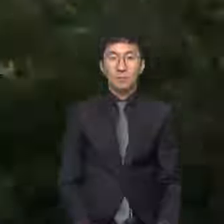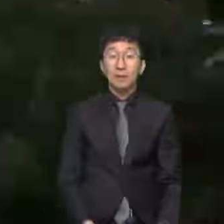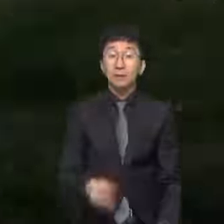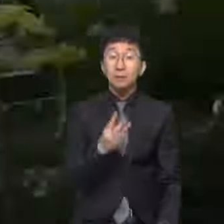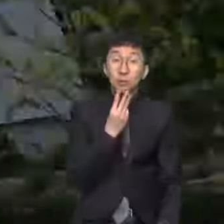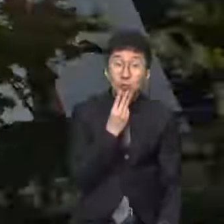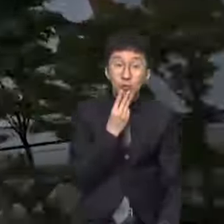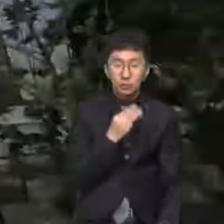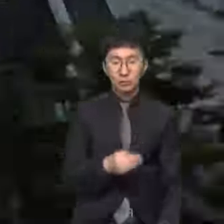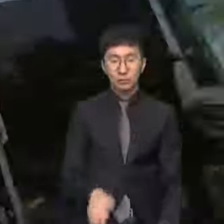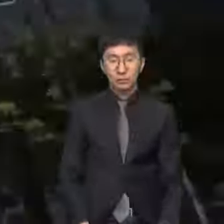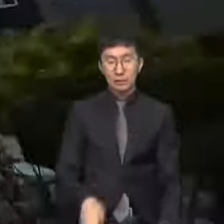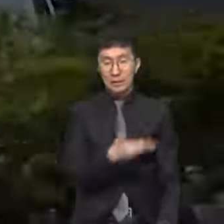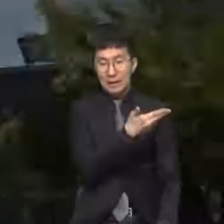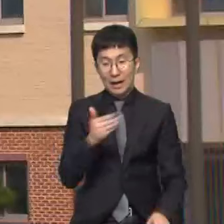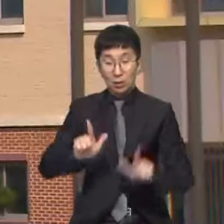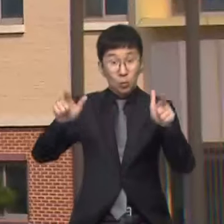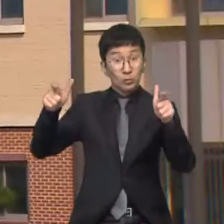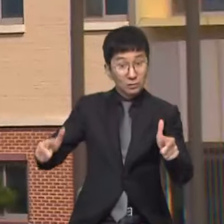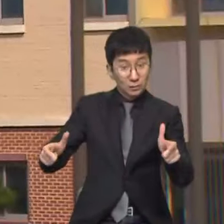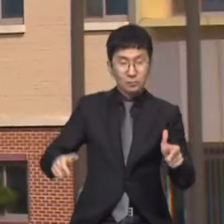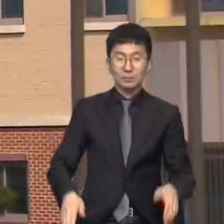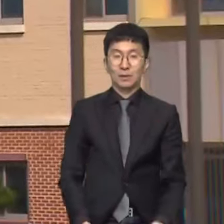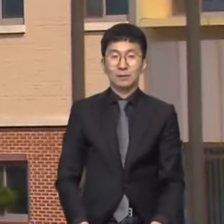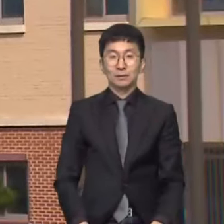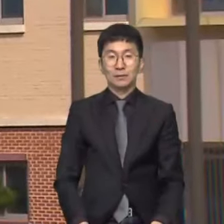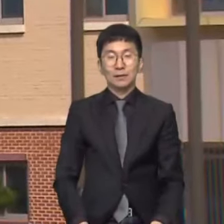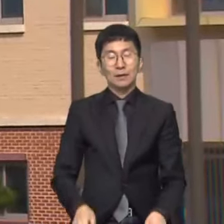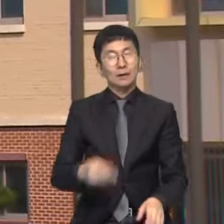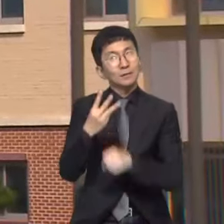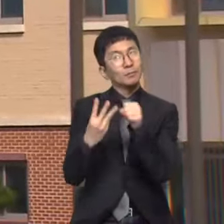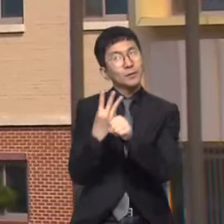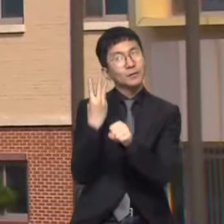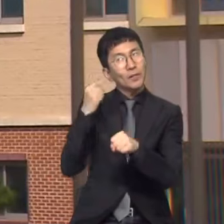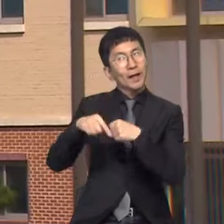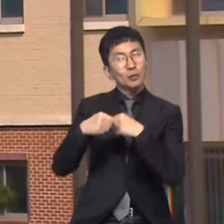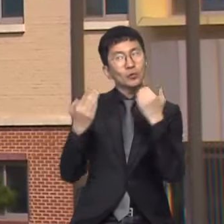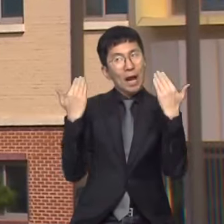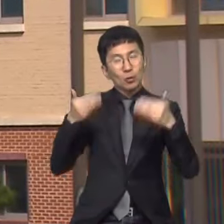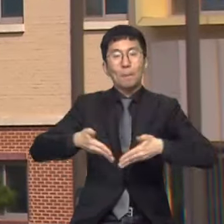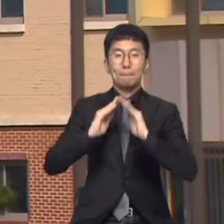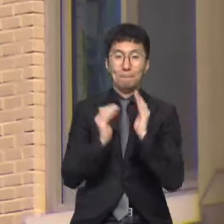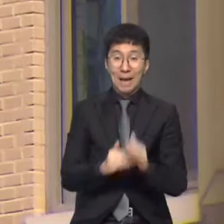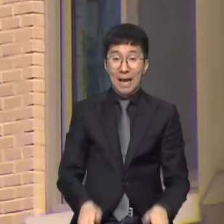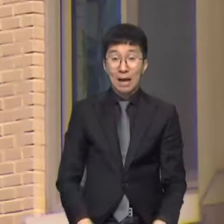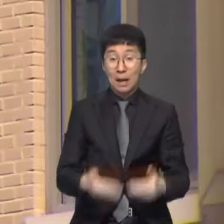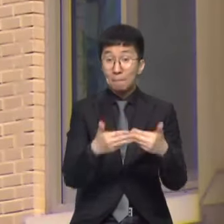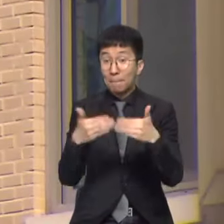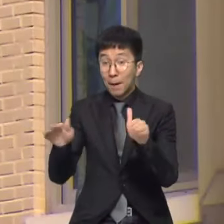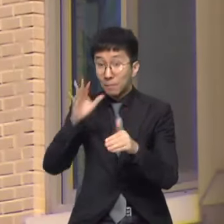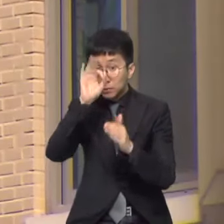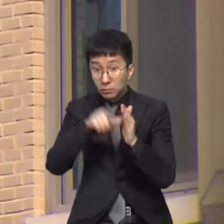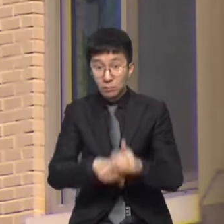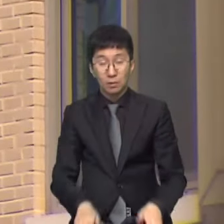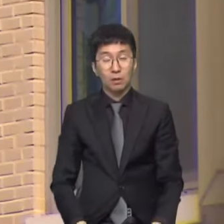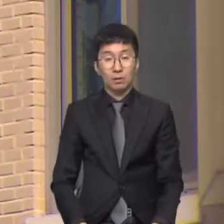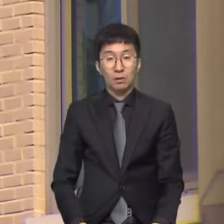서울 강동구 택지지구에 3년 전 개교한 초등학교. 전체 32개 학교에 학급당 평균 학생